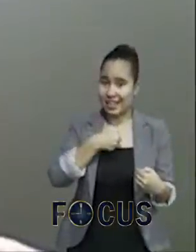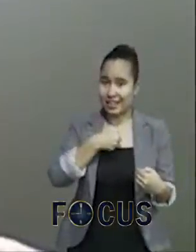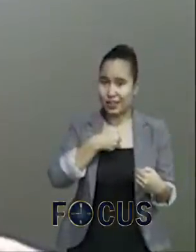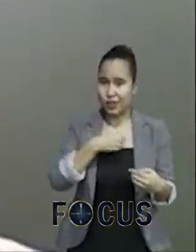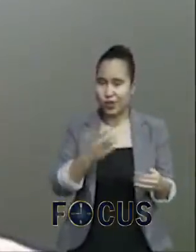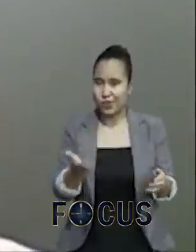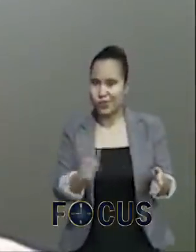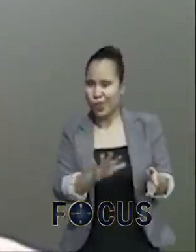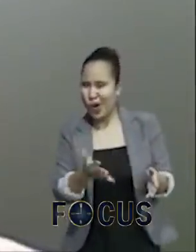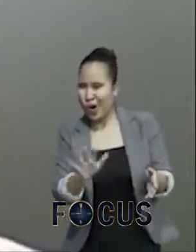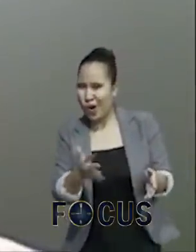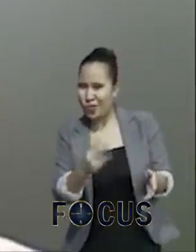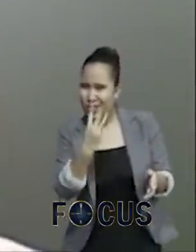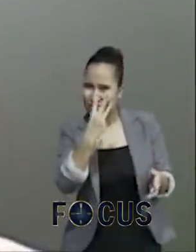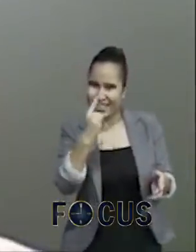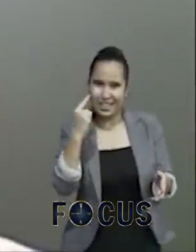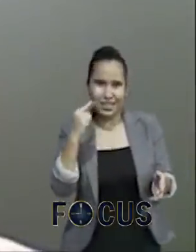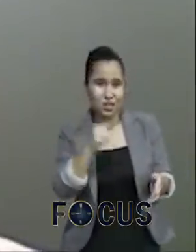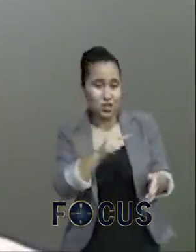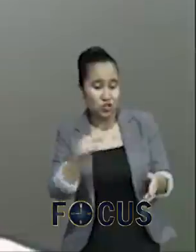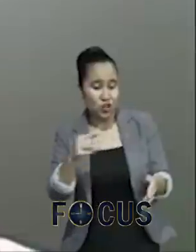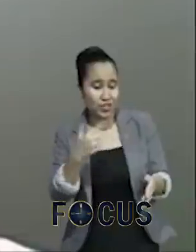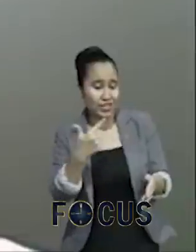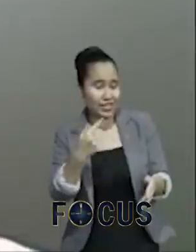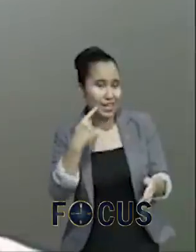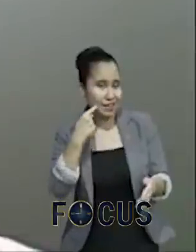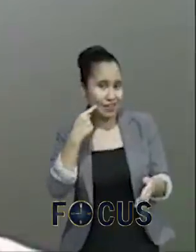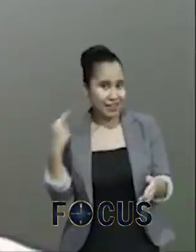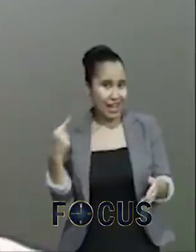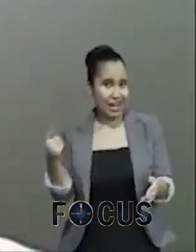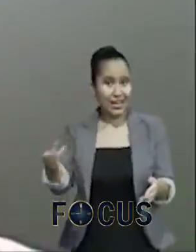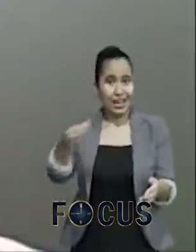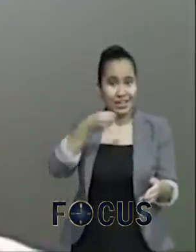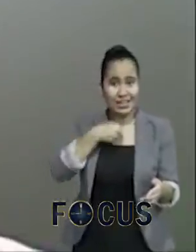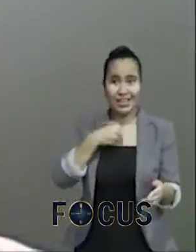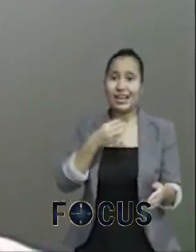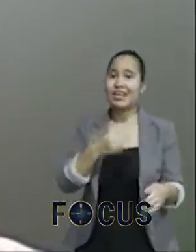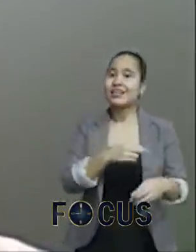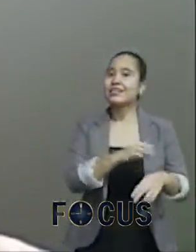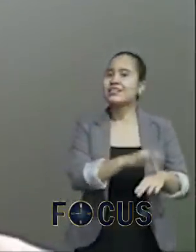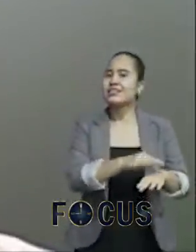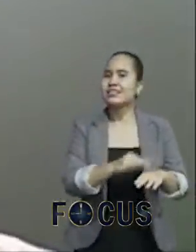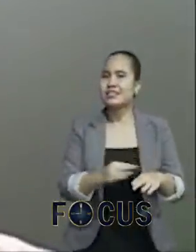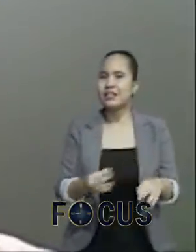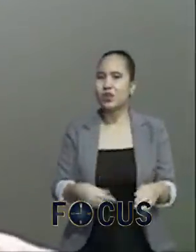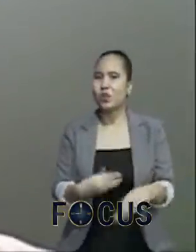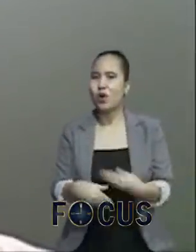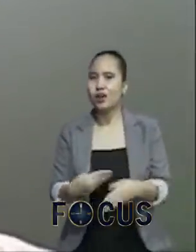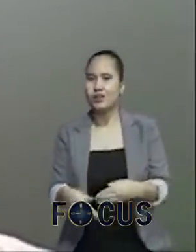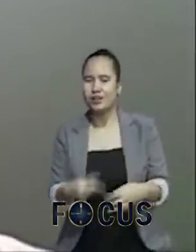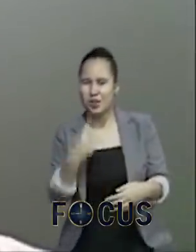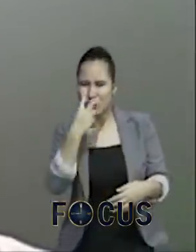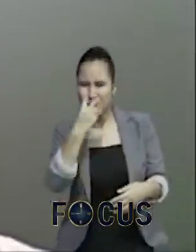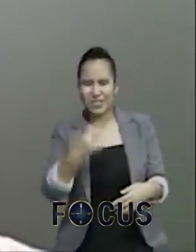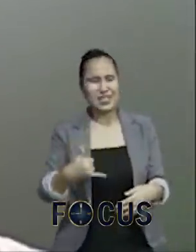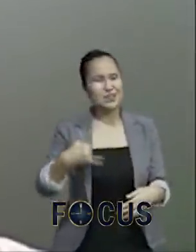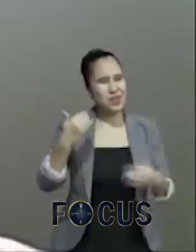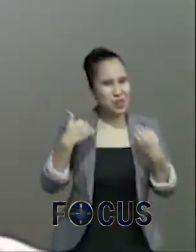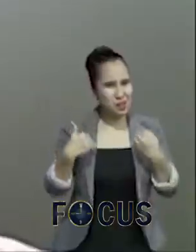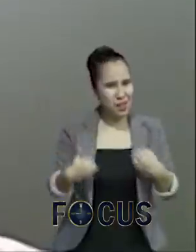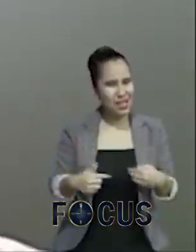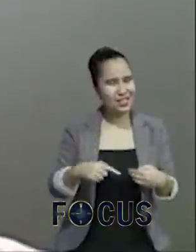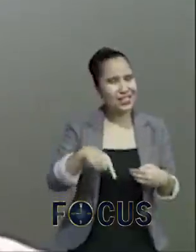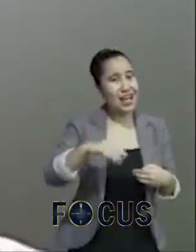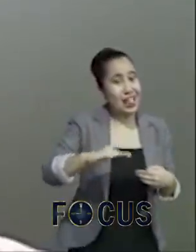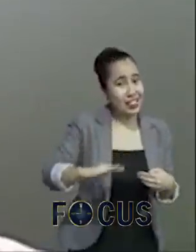tussen de 3 en 7 dagen zijn. Je ziet dat de meeste mensen 5 dagen nadat ze besmet zijn, klachten ontwikkelen.